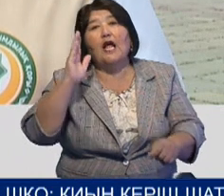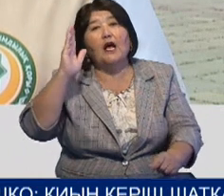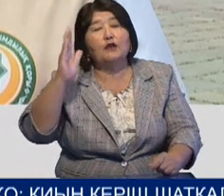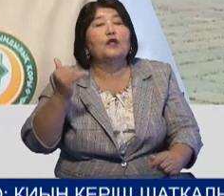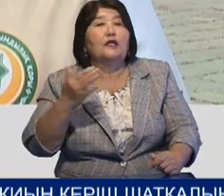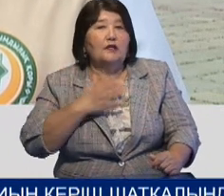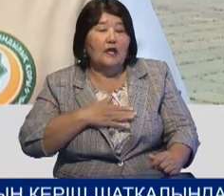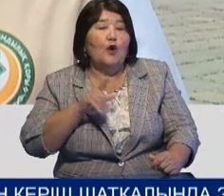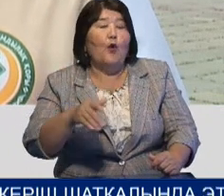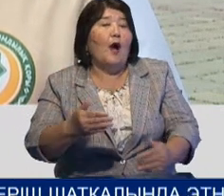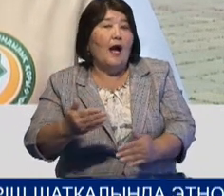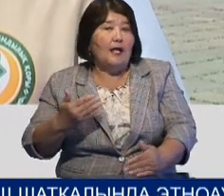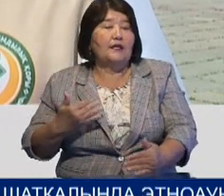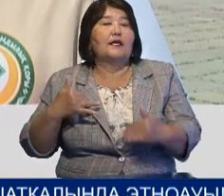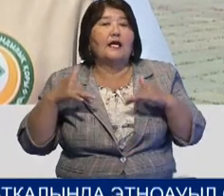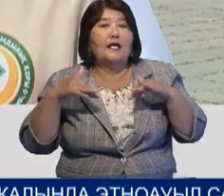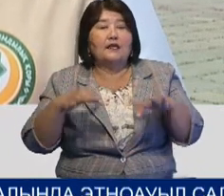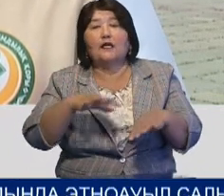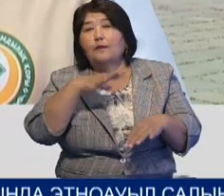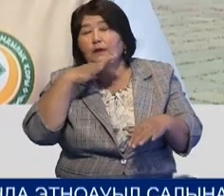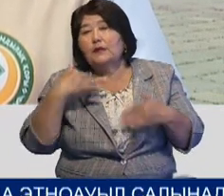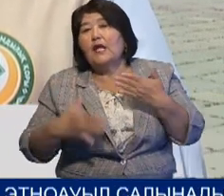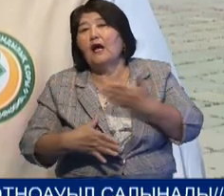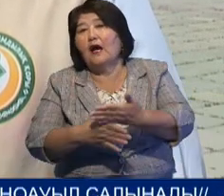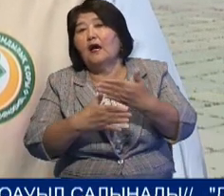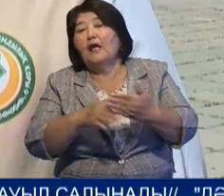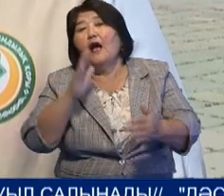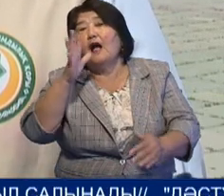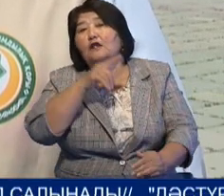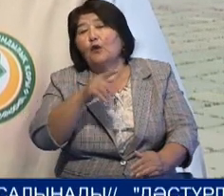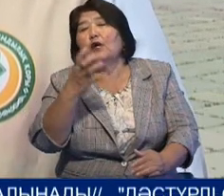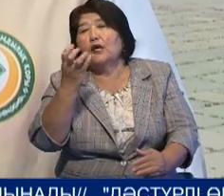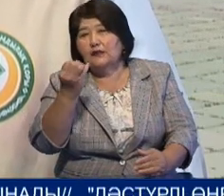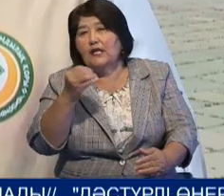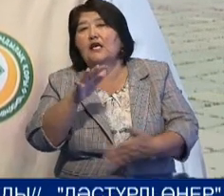Иншалла, бұған дейін де жасалып келген қайырымдылықтар және алдағы уақытта да жасалады.